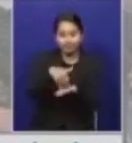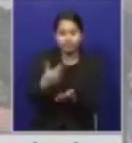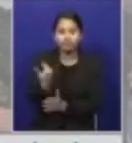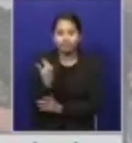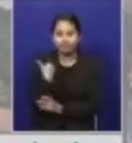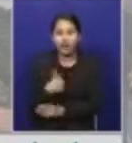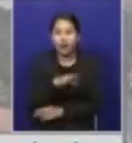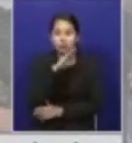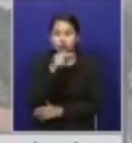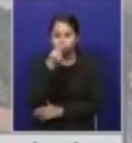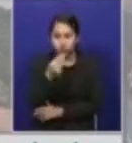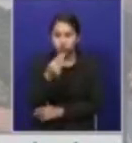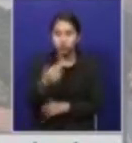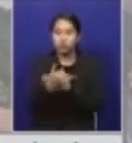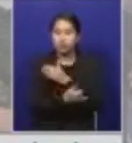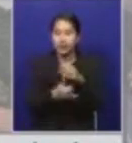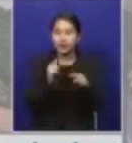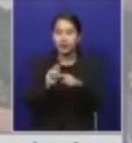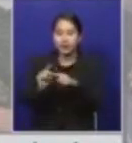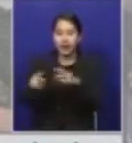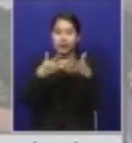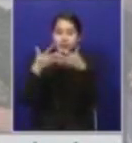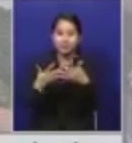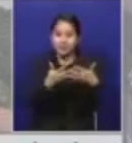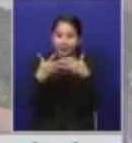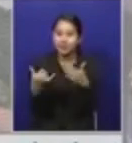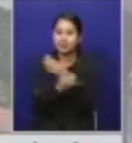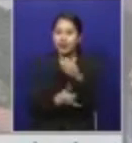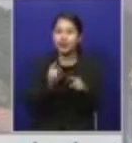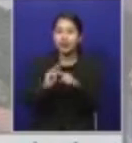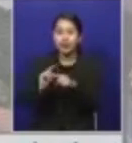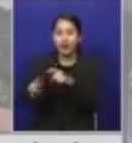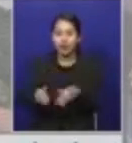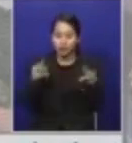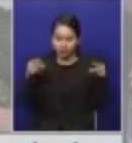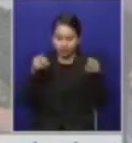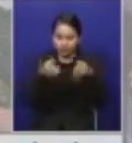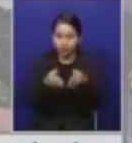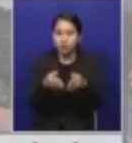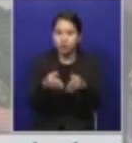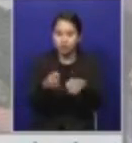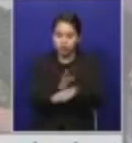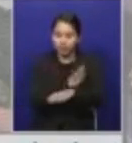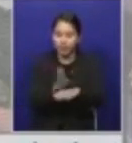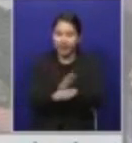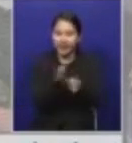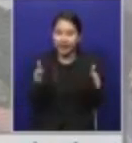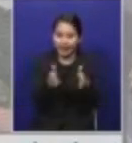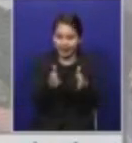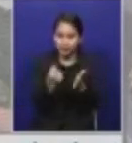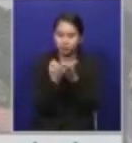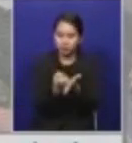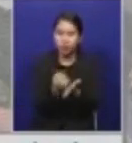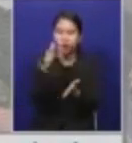าดูจากประเทศต่างๆนะครับทั้งประเทศสหรัฐอเมริกาหรือประเทศอื่นๆนะครับเขาจะเน้นช่วยเหลือธุรกิจขนาดเล็กก่อนนะครับเพรา